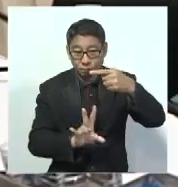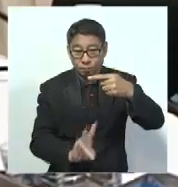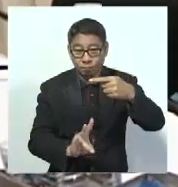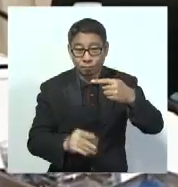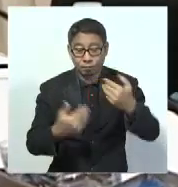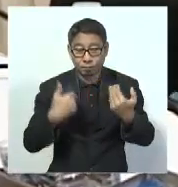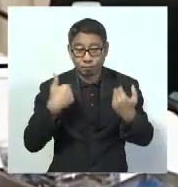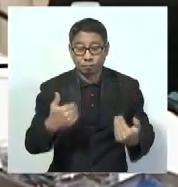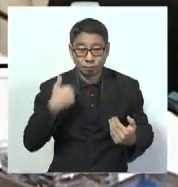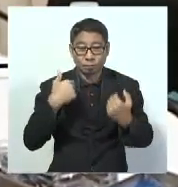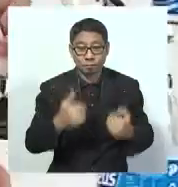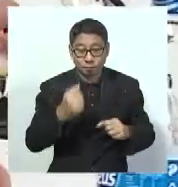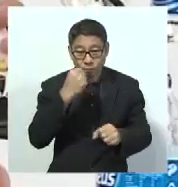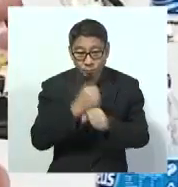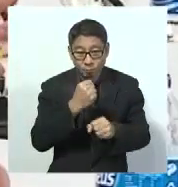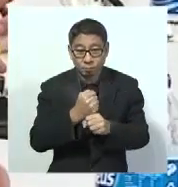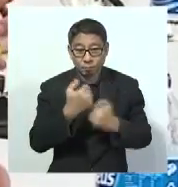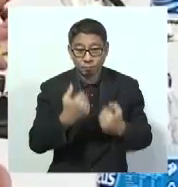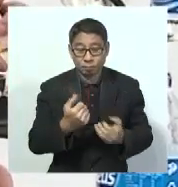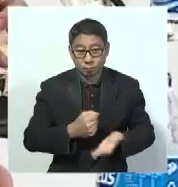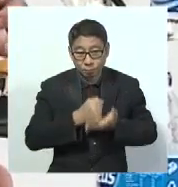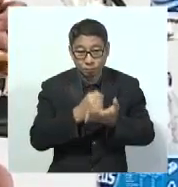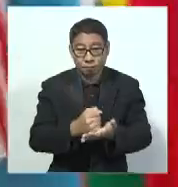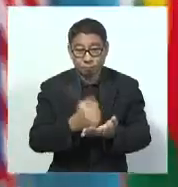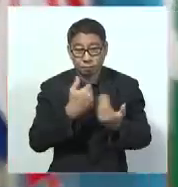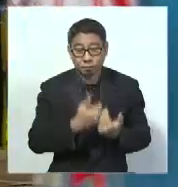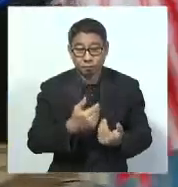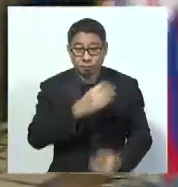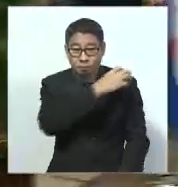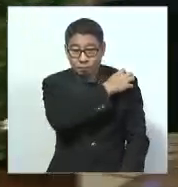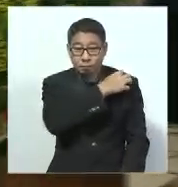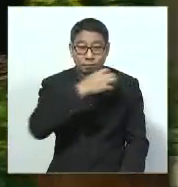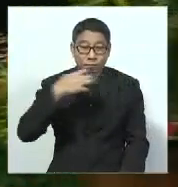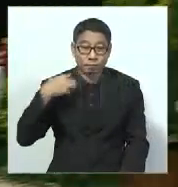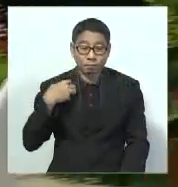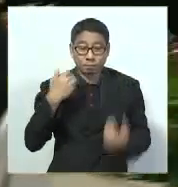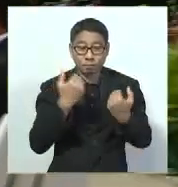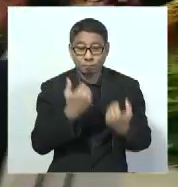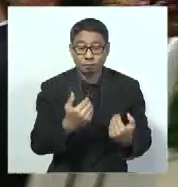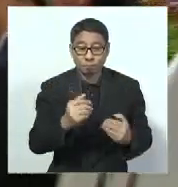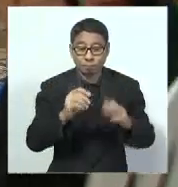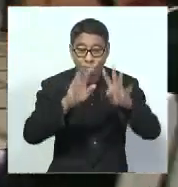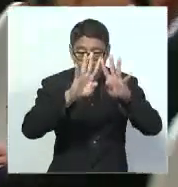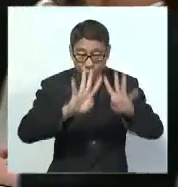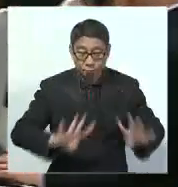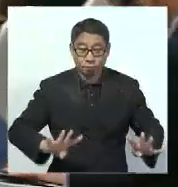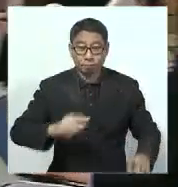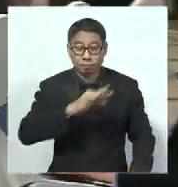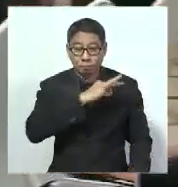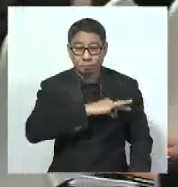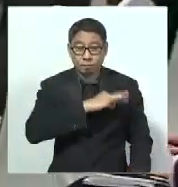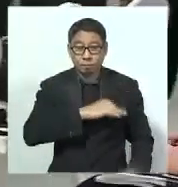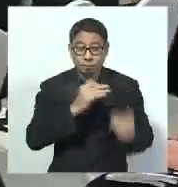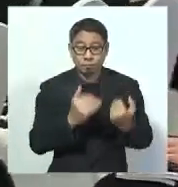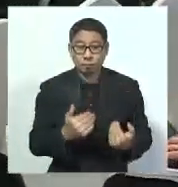เช่นปฏิญาว่าด้วยแนวปฏิบัติว่าด้วยความช่วยเหลือทางกงสุลโดยคณะทูตของรัฐสมาชิกอาเซียนในประเทศที่3แก่